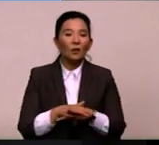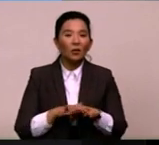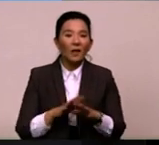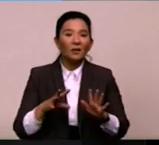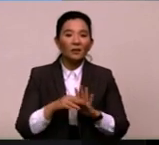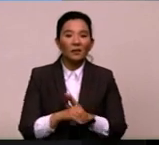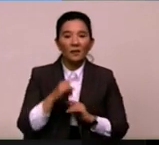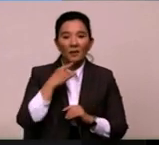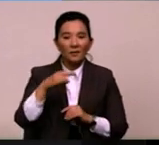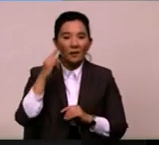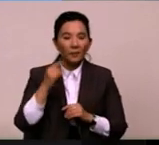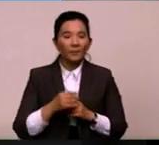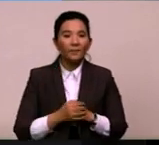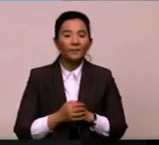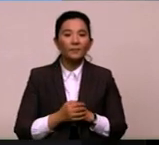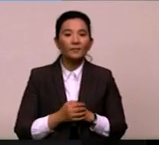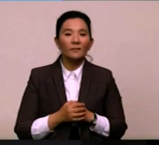относящихся к казахам.